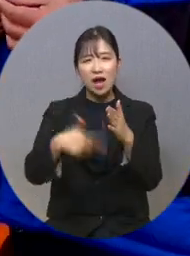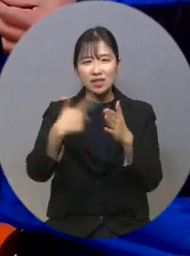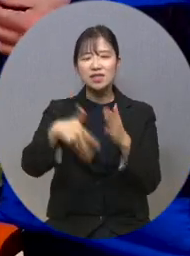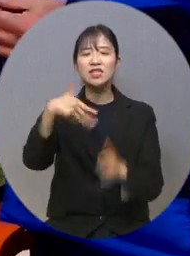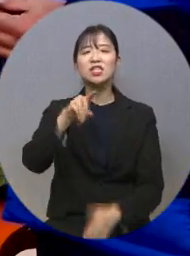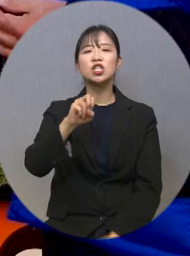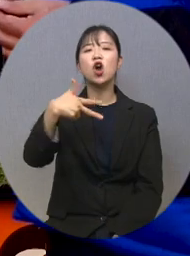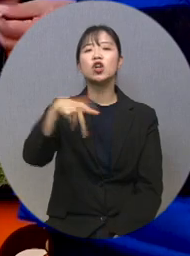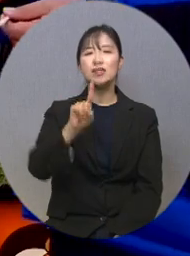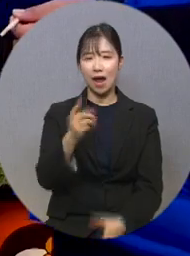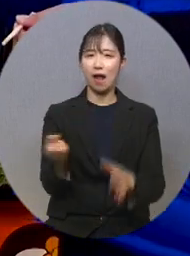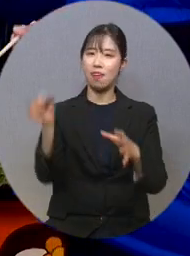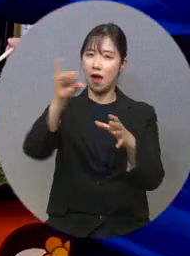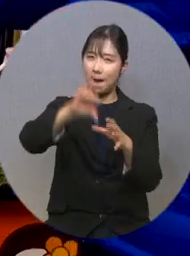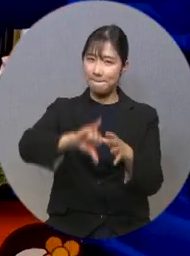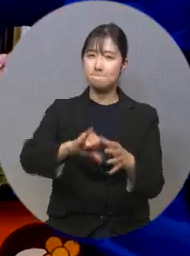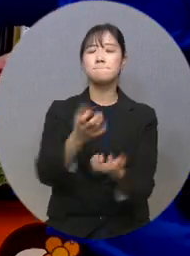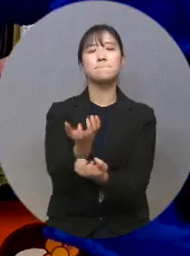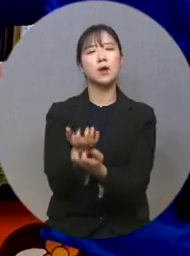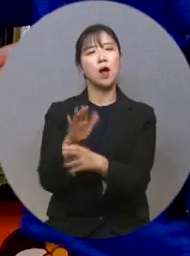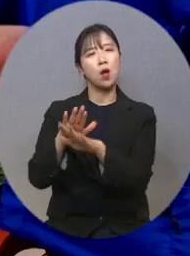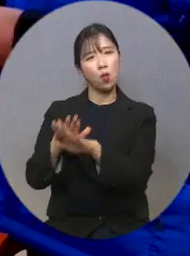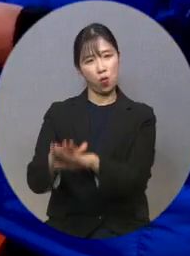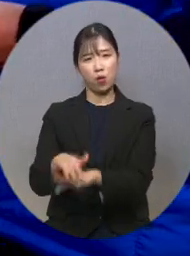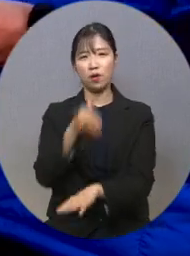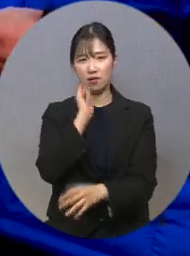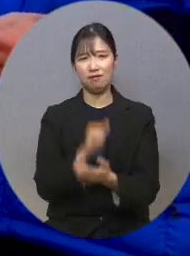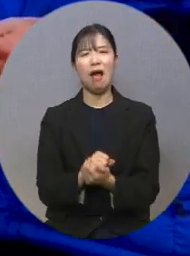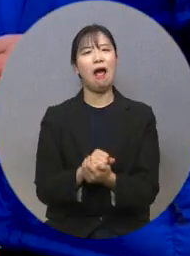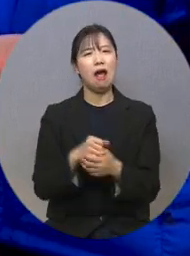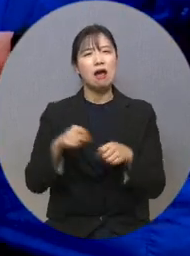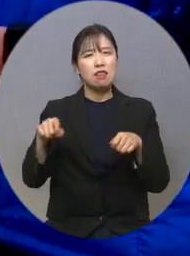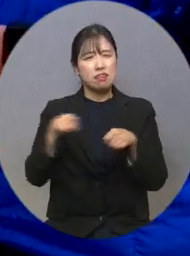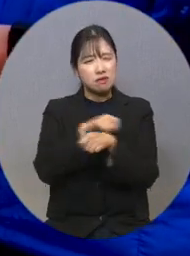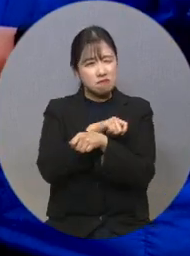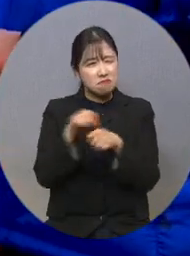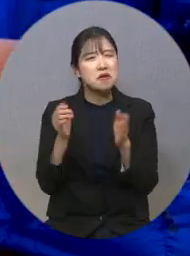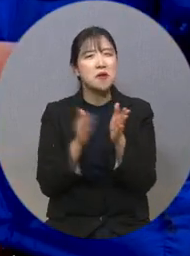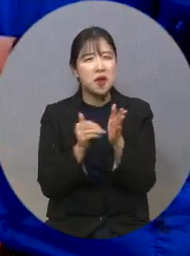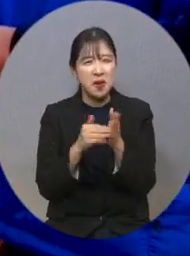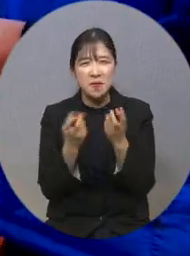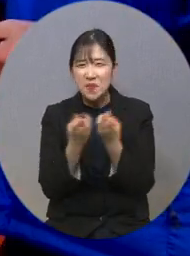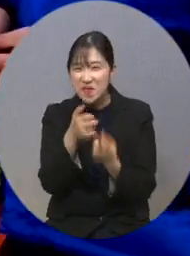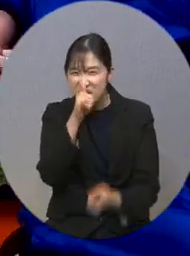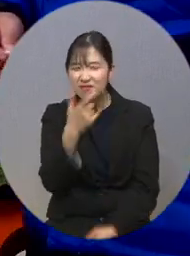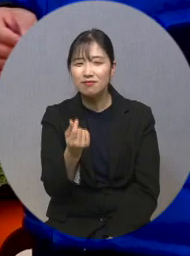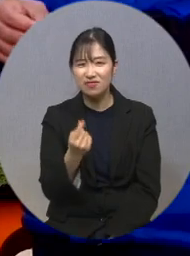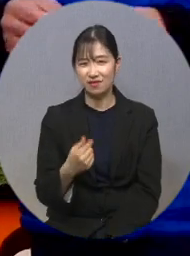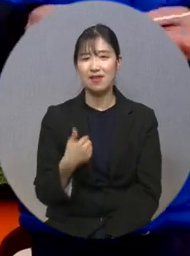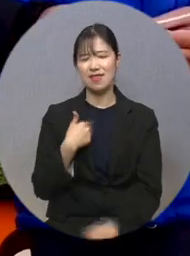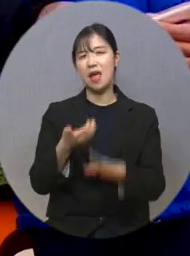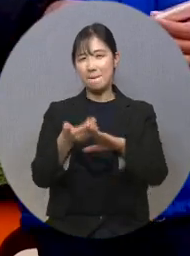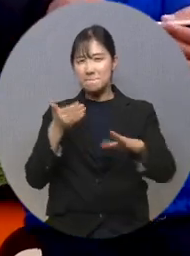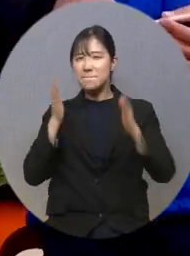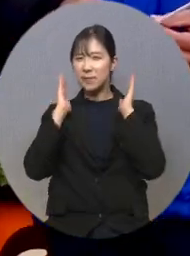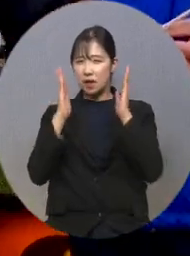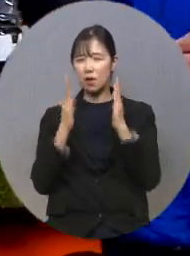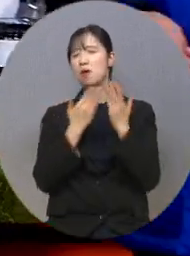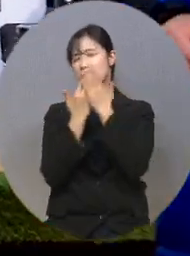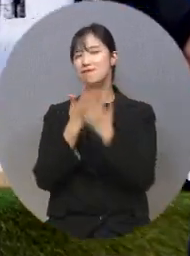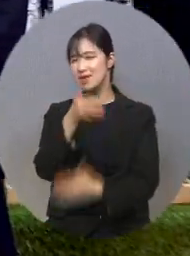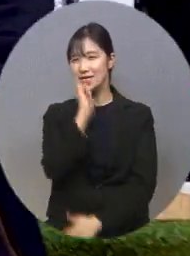담아가지고 발효시킨대요. 맞아요. 이거. 야, 특별한 비법이 있었구만요. 나 안 줘도 내가 미리 공부를 다 하거든. 치푼